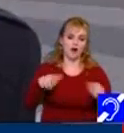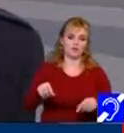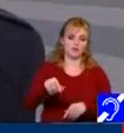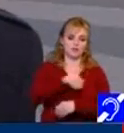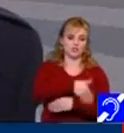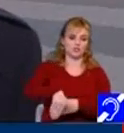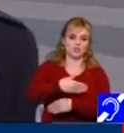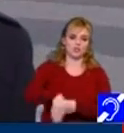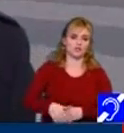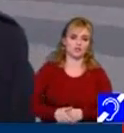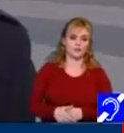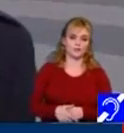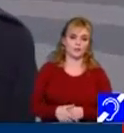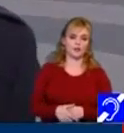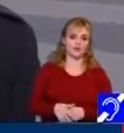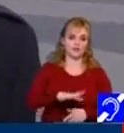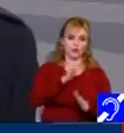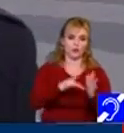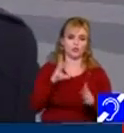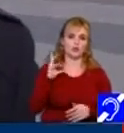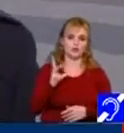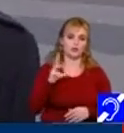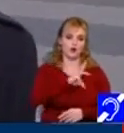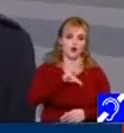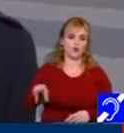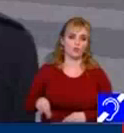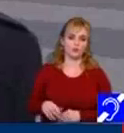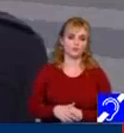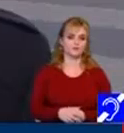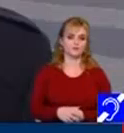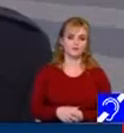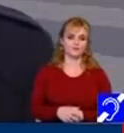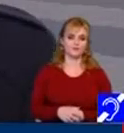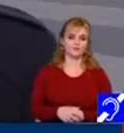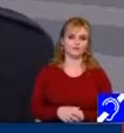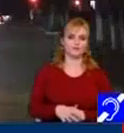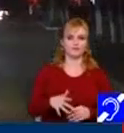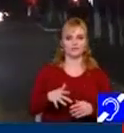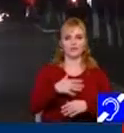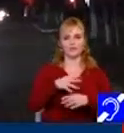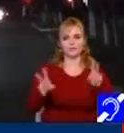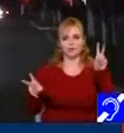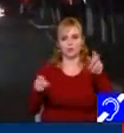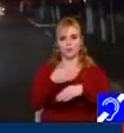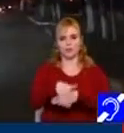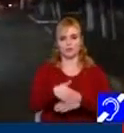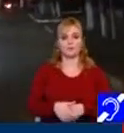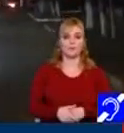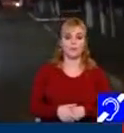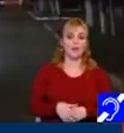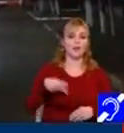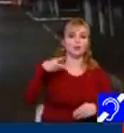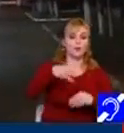urmează să fie executate lucrările pentru a instala și ulterior pe Frunze celelalte corpuri de iluminat.